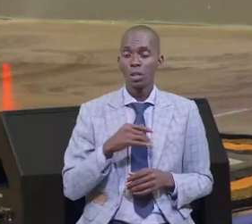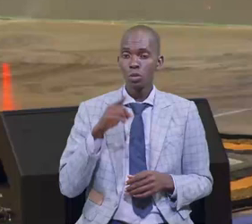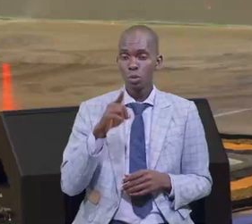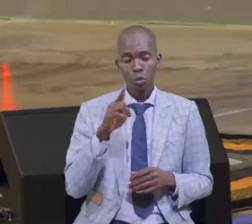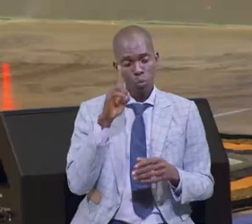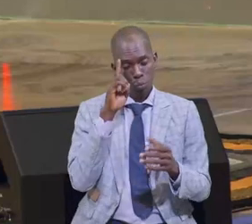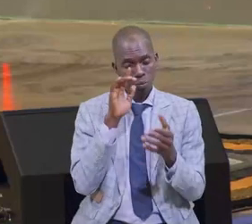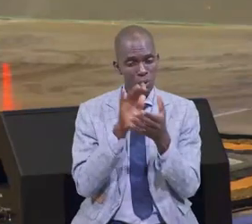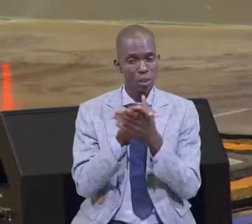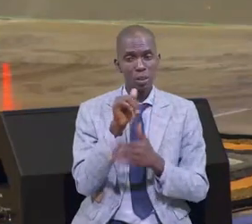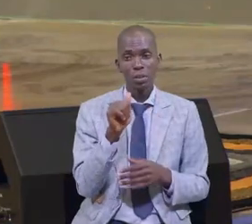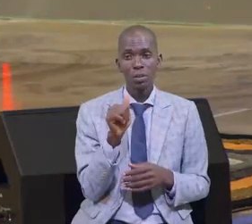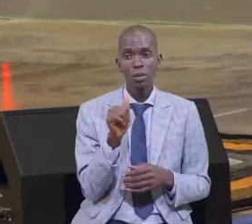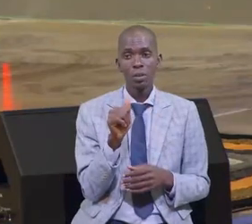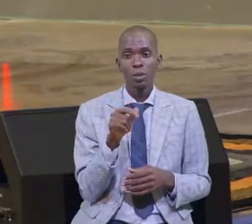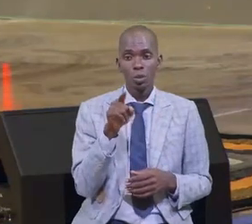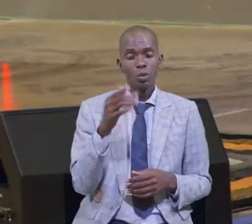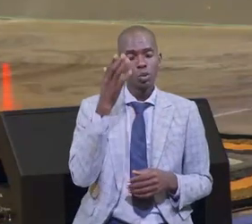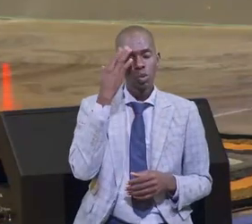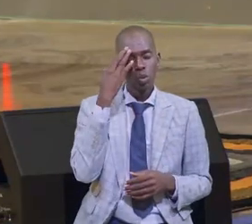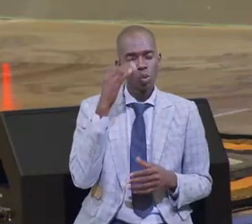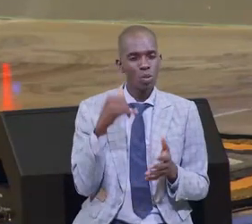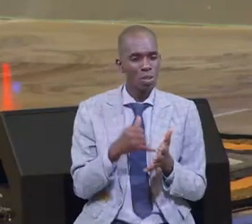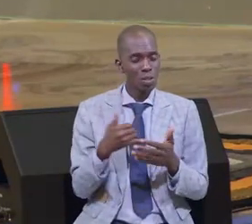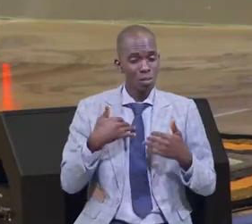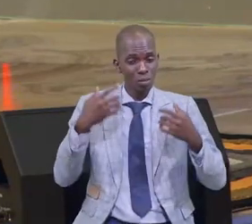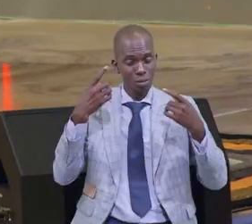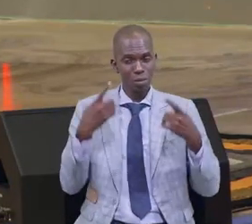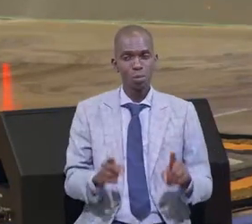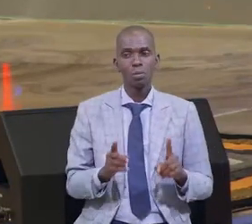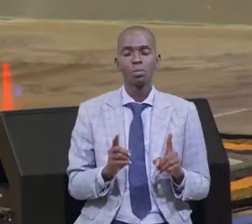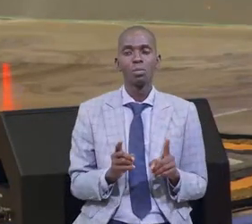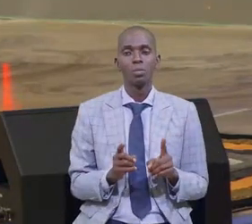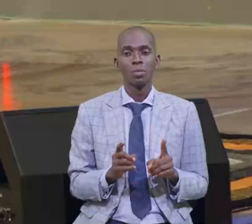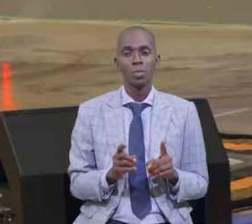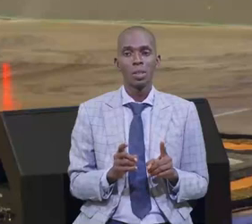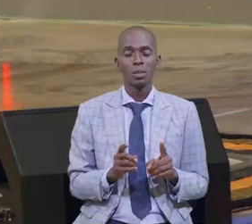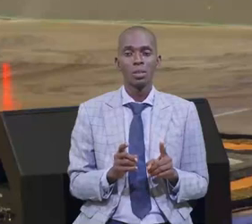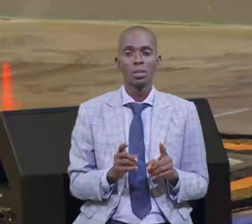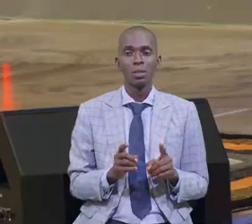et vous y croyez, vous savez que c'est fait.